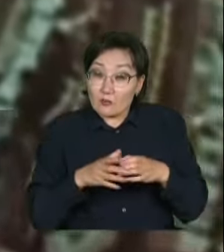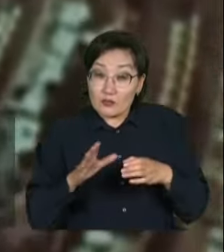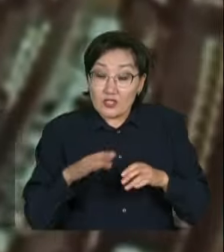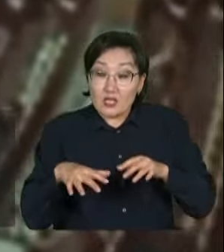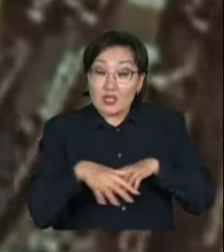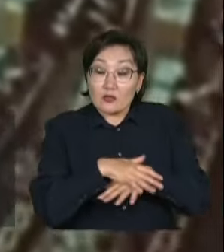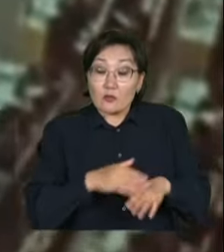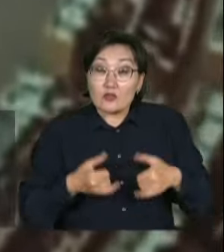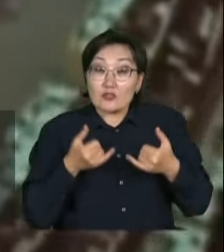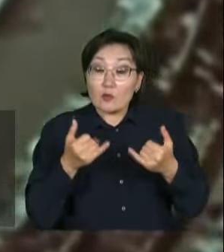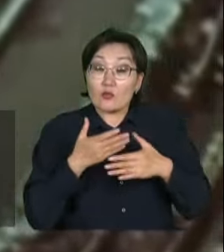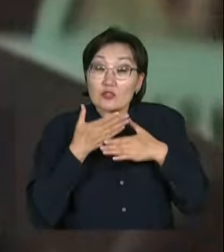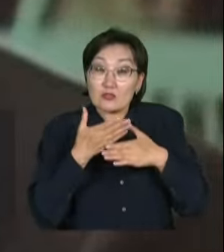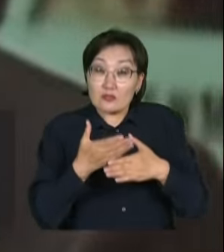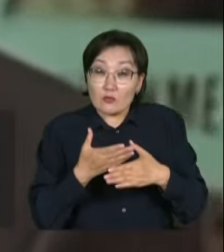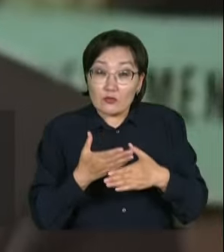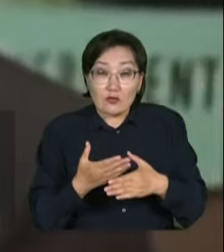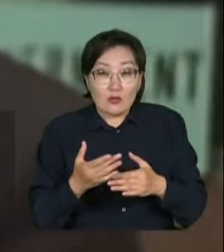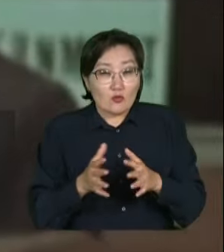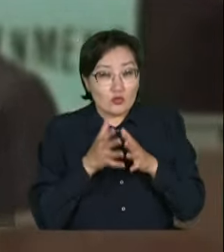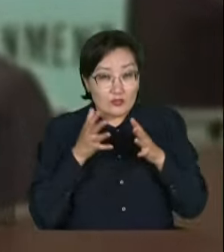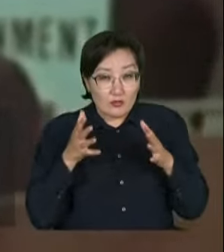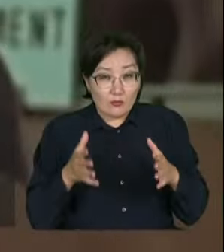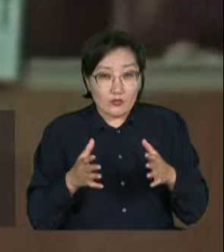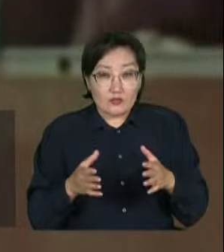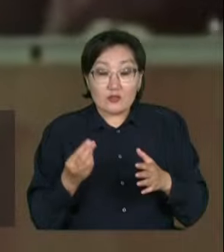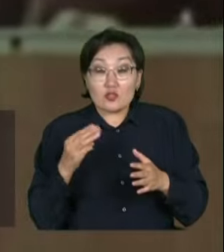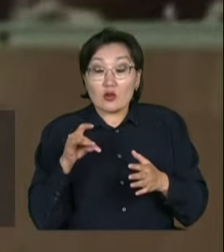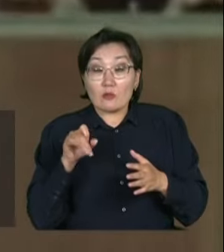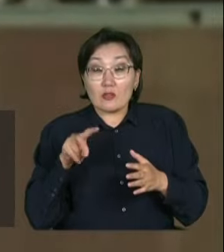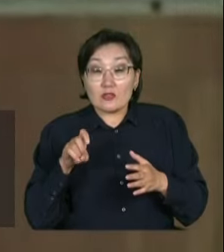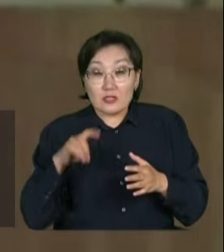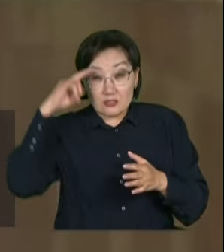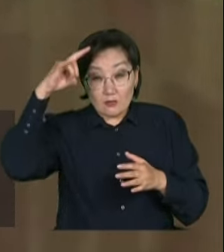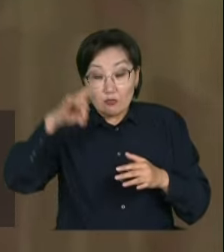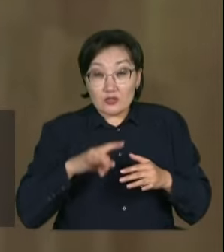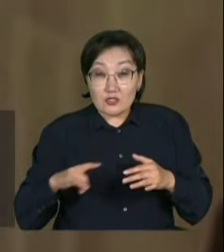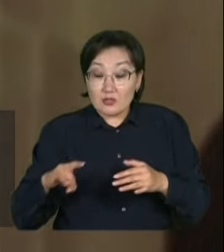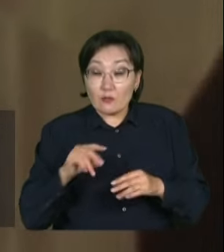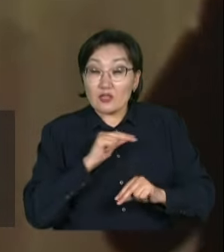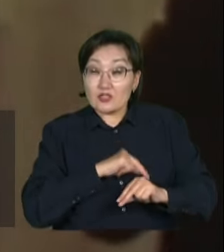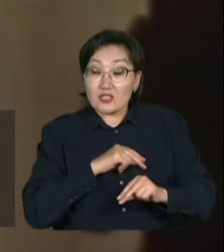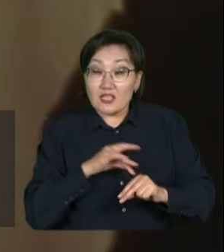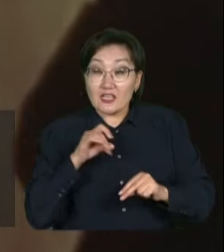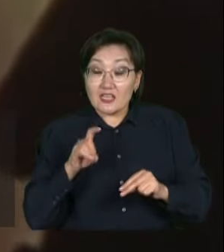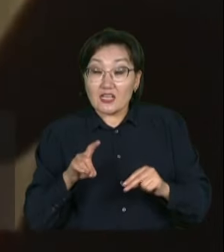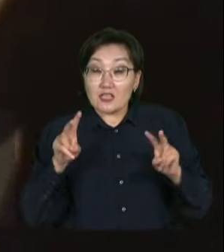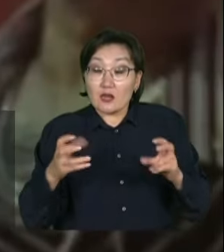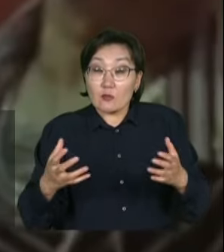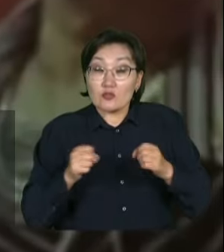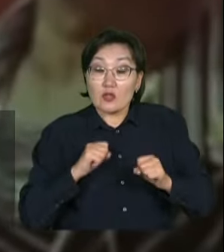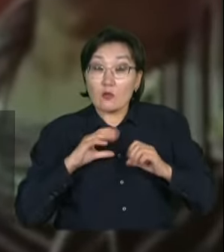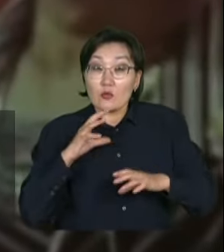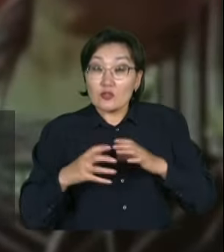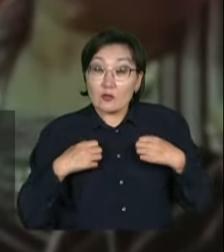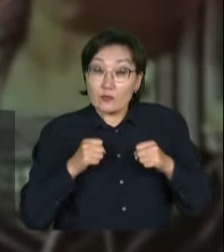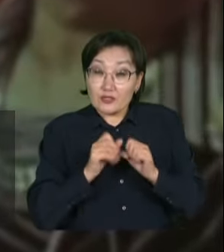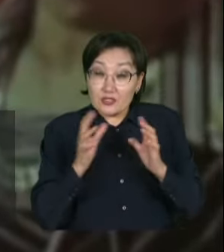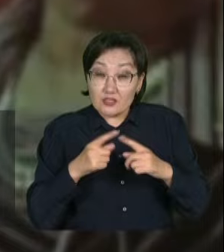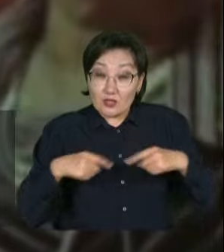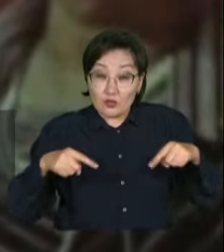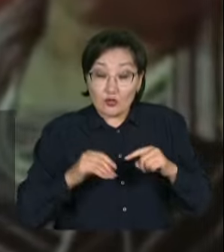халыққа көрсеткен көмегі мен қолдауы ұшан теңіз. Төрегелді Шарманұлы Қазақстан Республикасының еңбек ері атағын алған. Дүниежүзілік денсаулық сақтау ұйымының